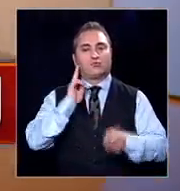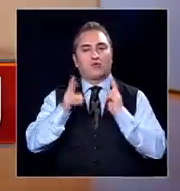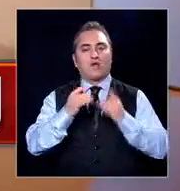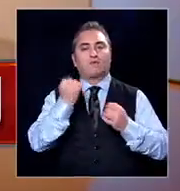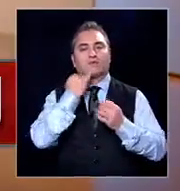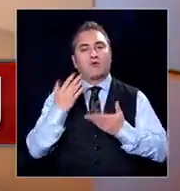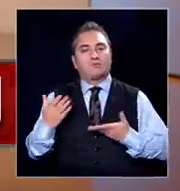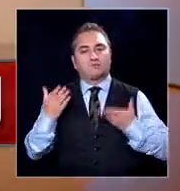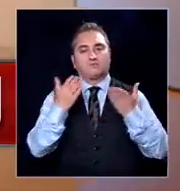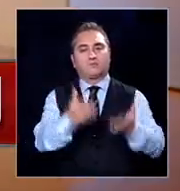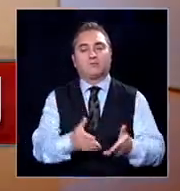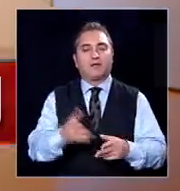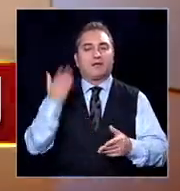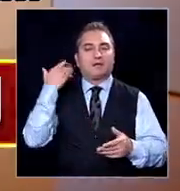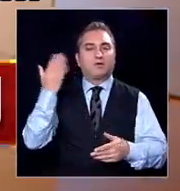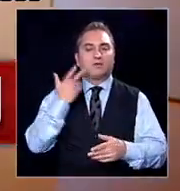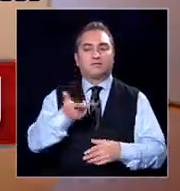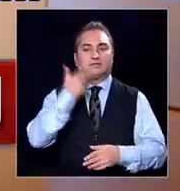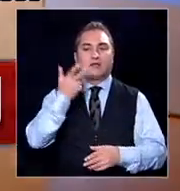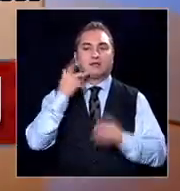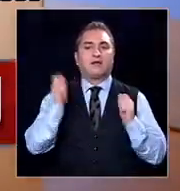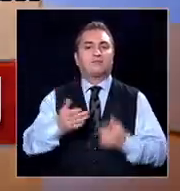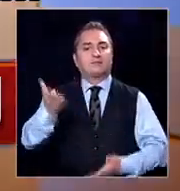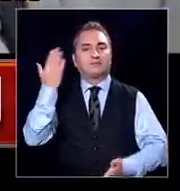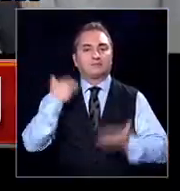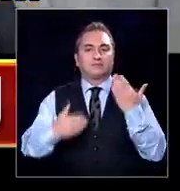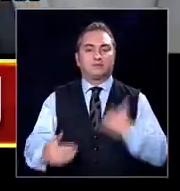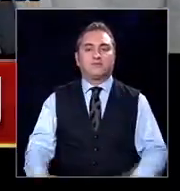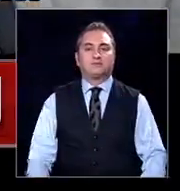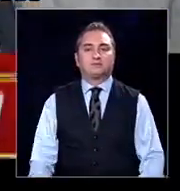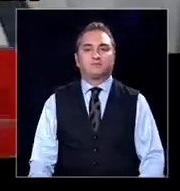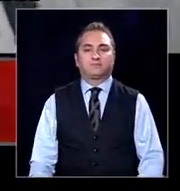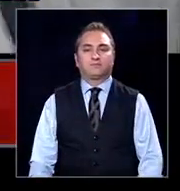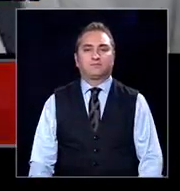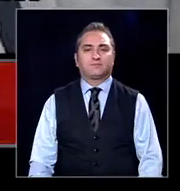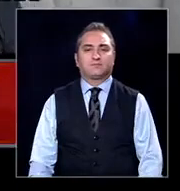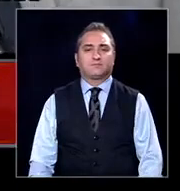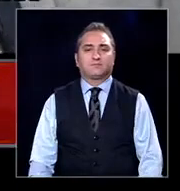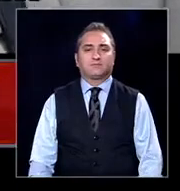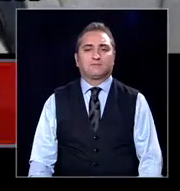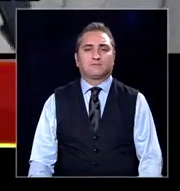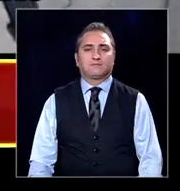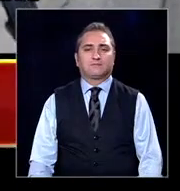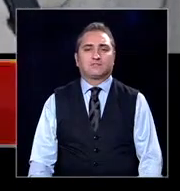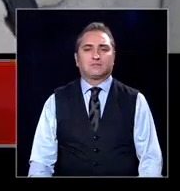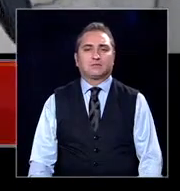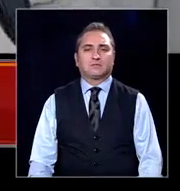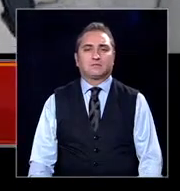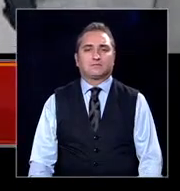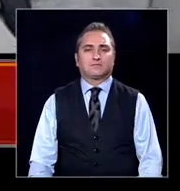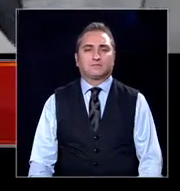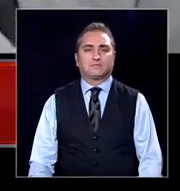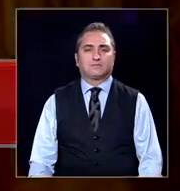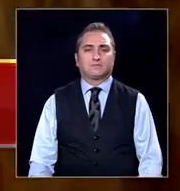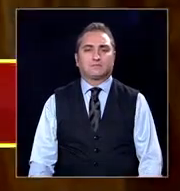gitti. Saçlarını sarıya boyattı. Bir kere boyama yaptı. Daha sonra dik boyası geldiğinde, işte üst parmak uzadığında